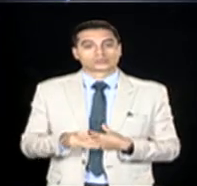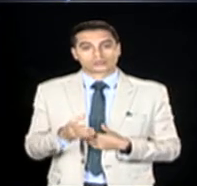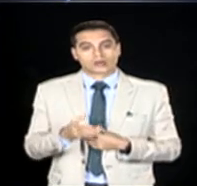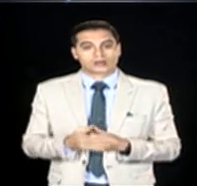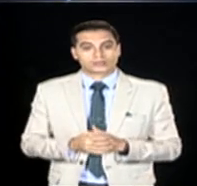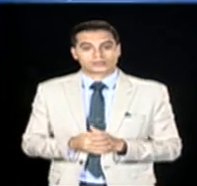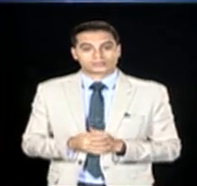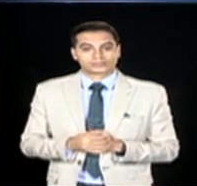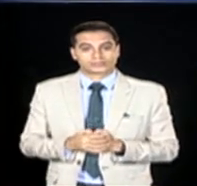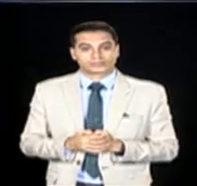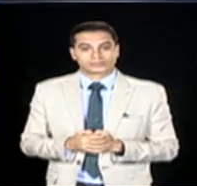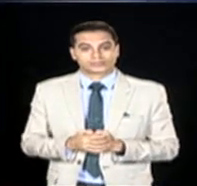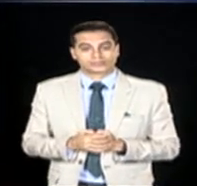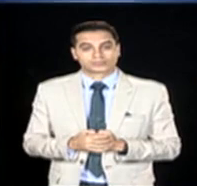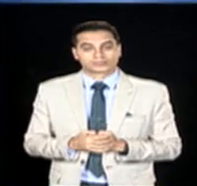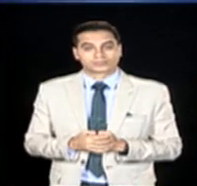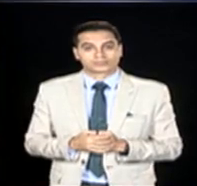هو،